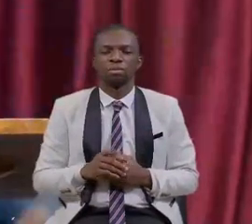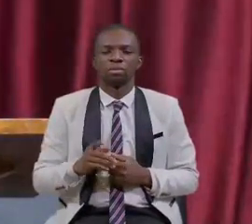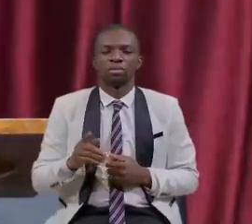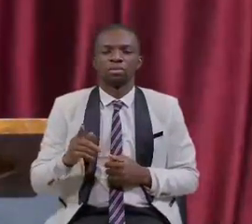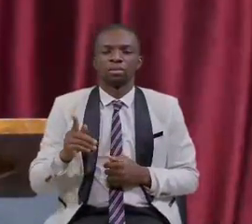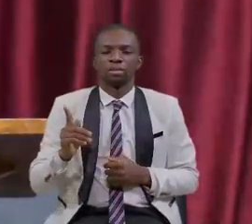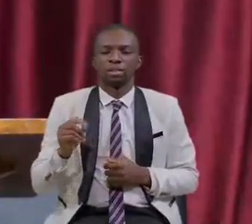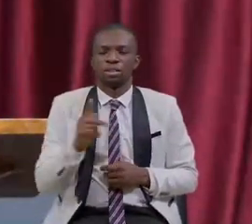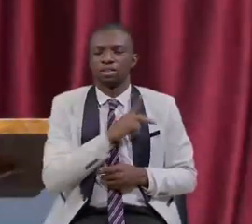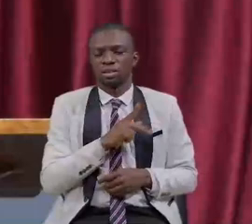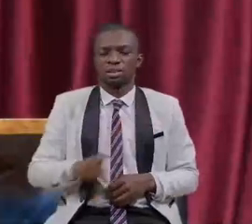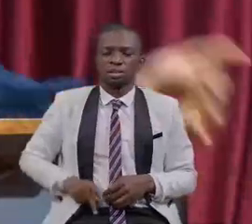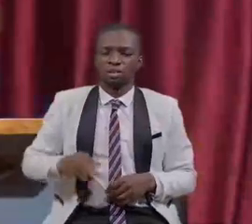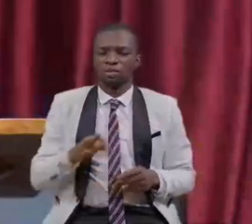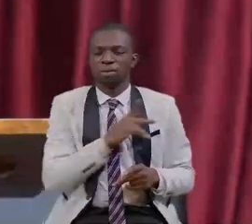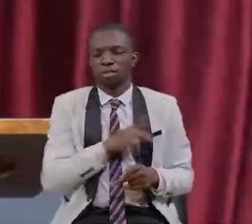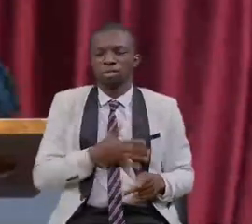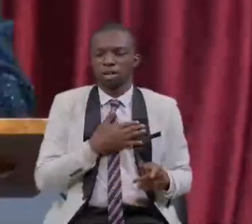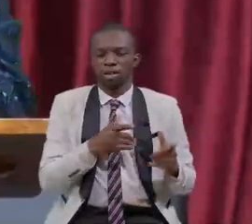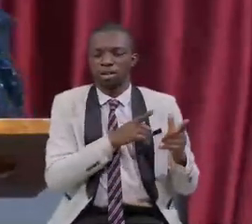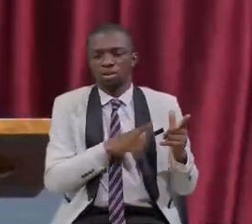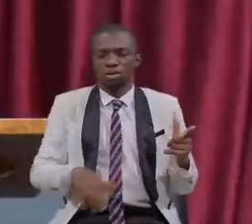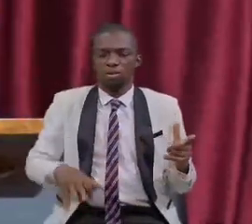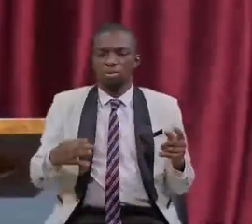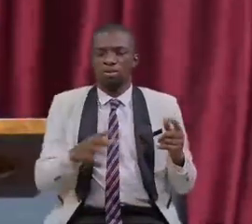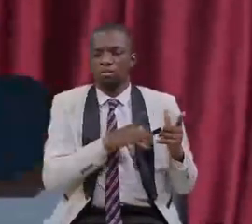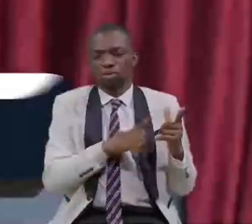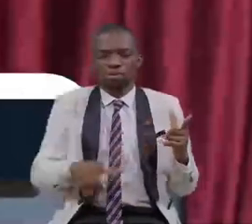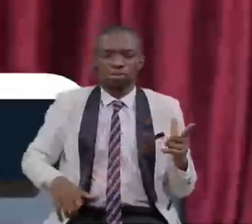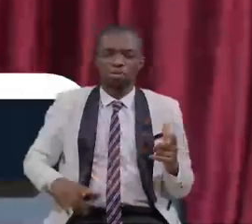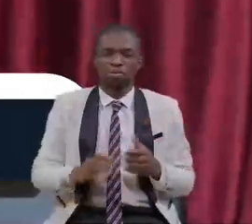Le potentat est le roi des rois et le seigneur des seigneurs.